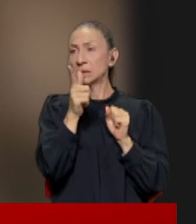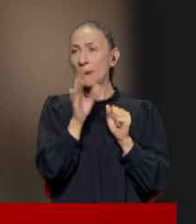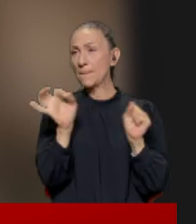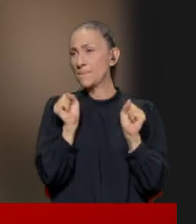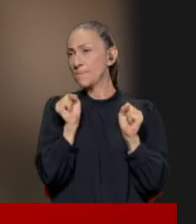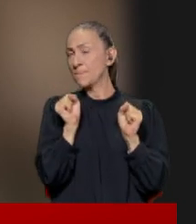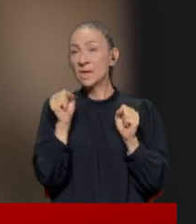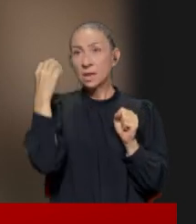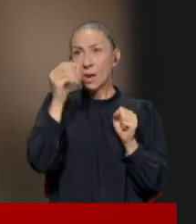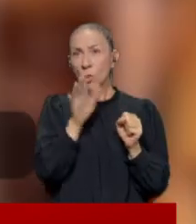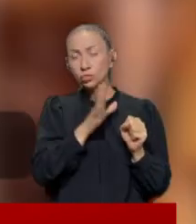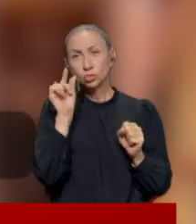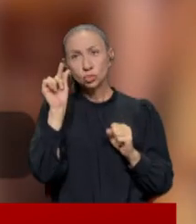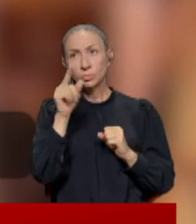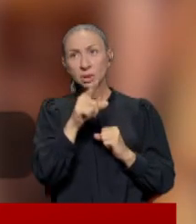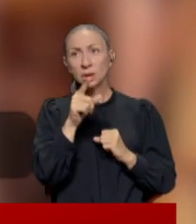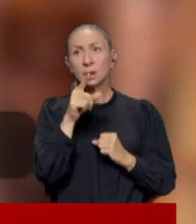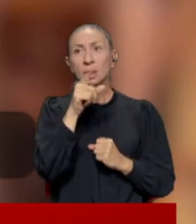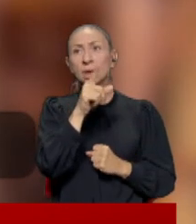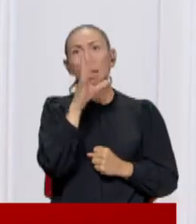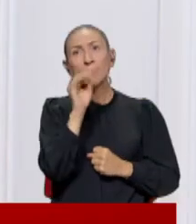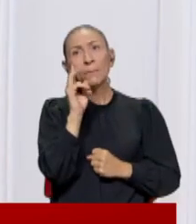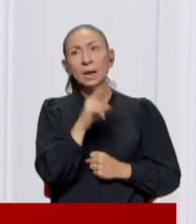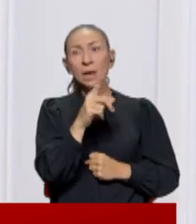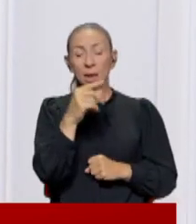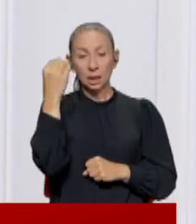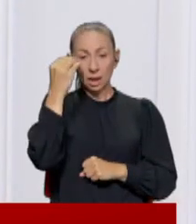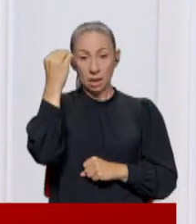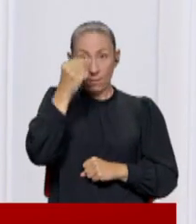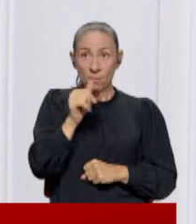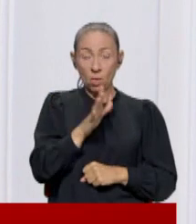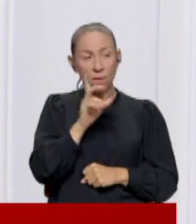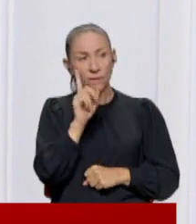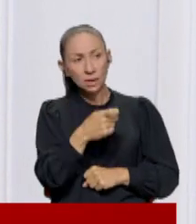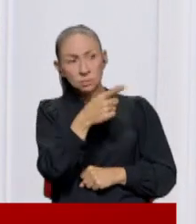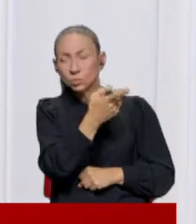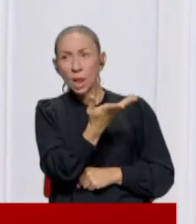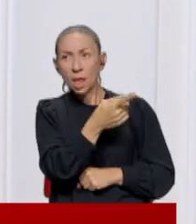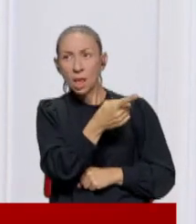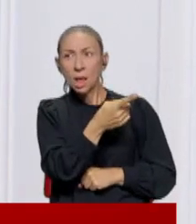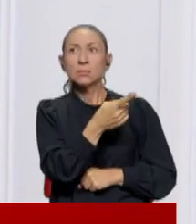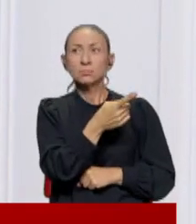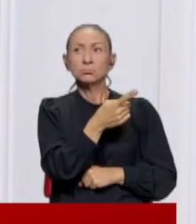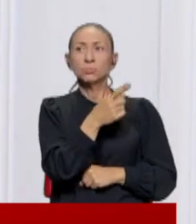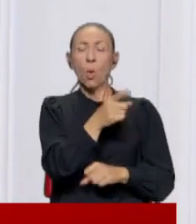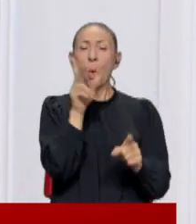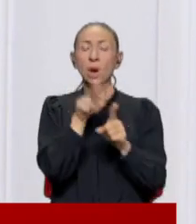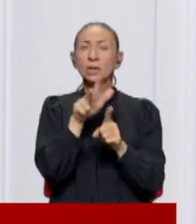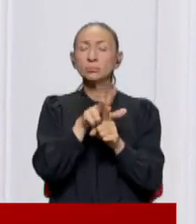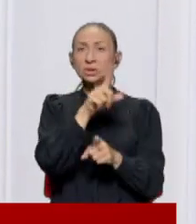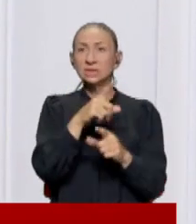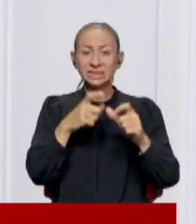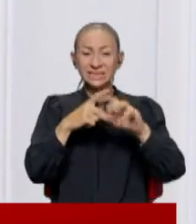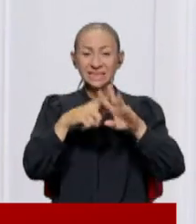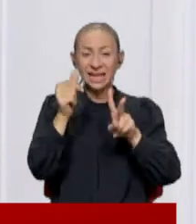duyuldu. İmamoğlu şüphelendi. Katılımcı kim acaba? Tabii Ekrem Başkan onu fark etti orada ekranda. Fakat o katılımcının Selin